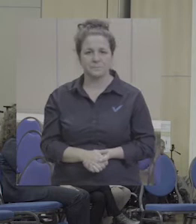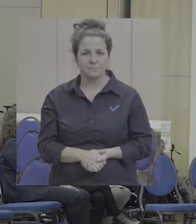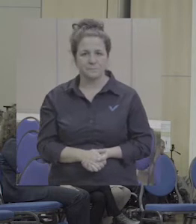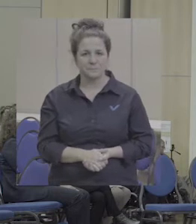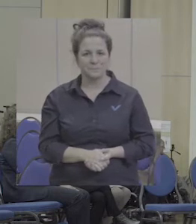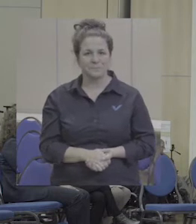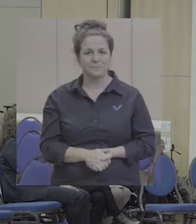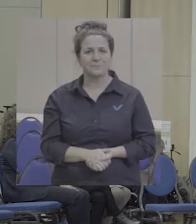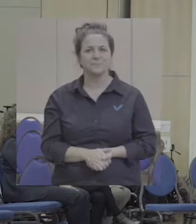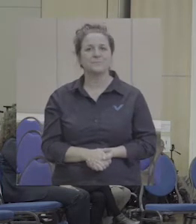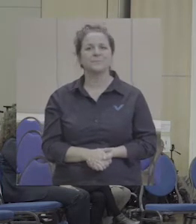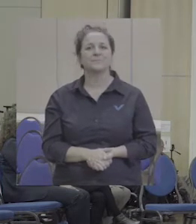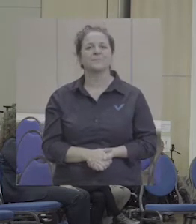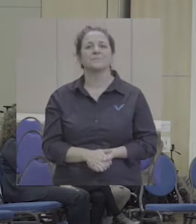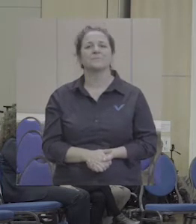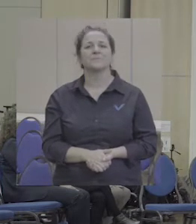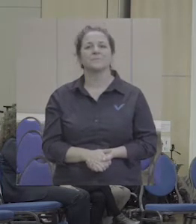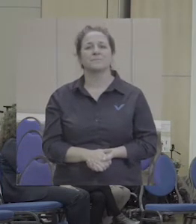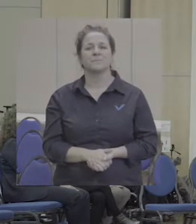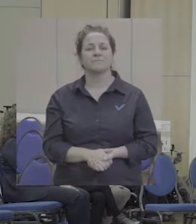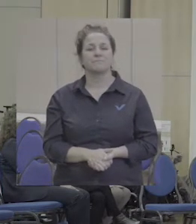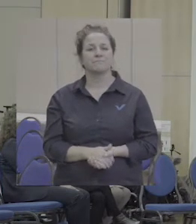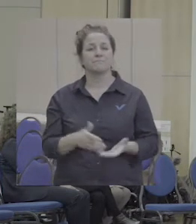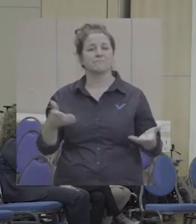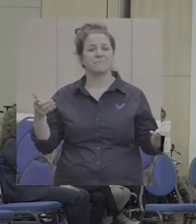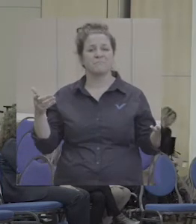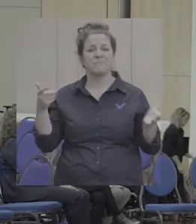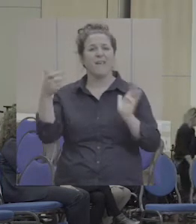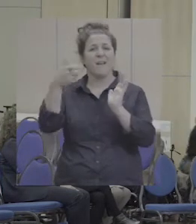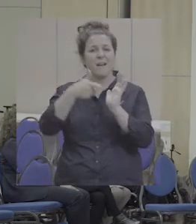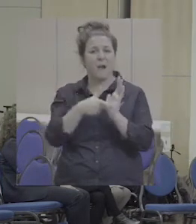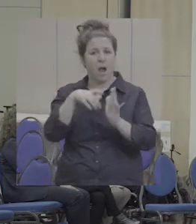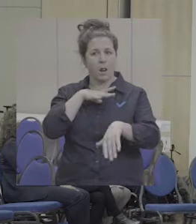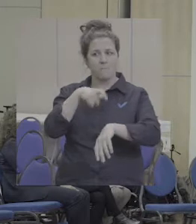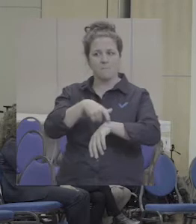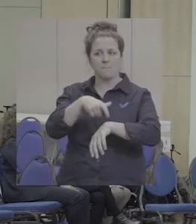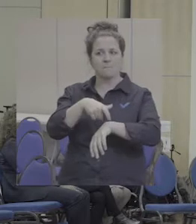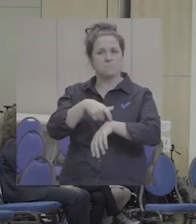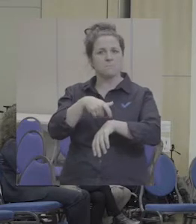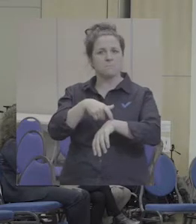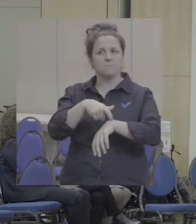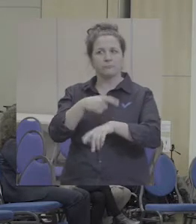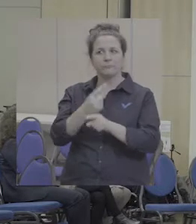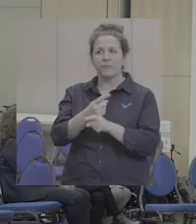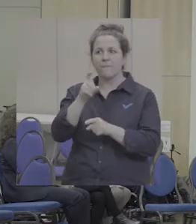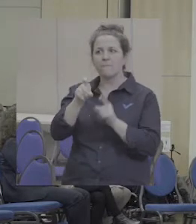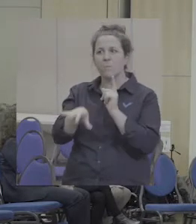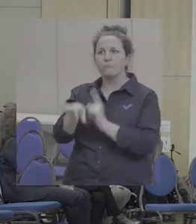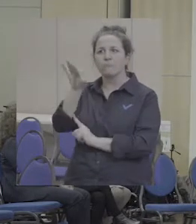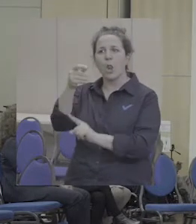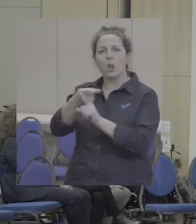Merci. OK. Quand fut le temps de choisir un logement accessible, je me suis tourné vers